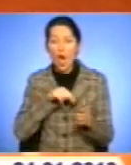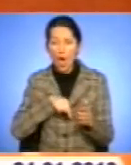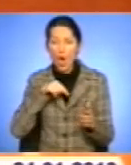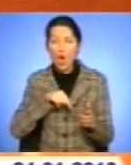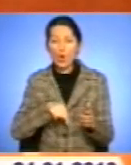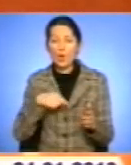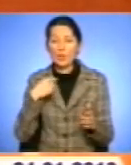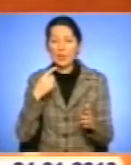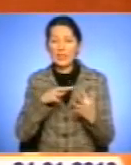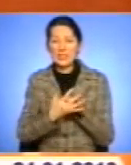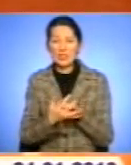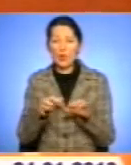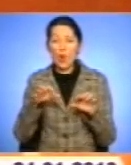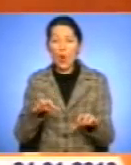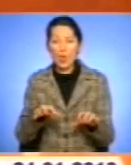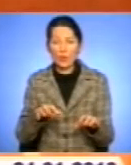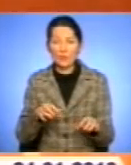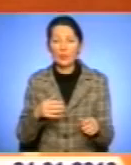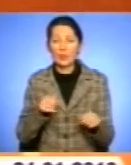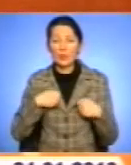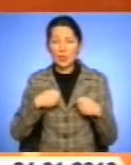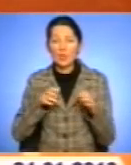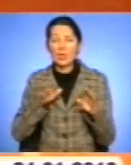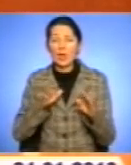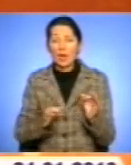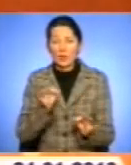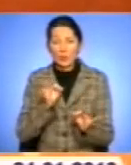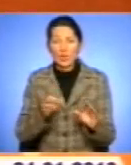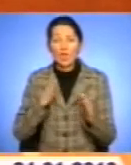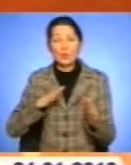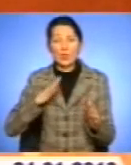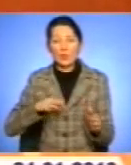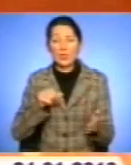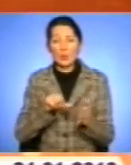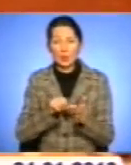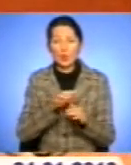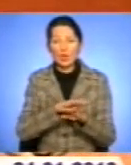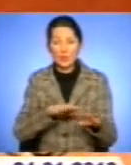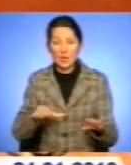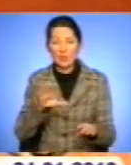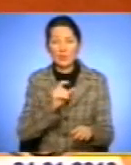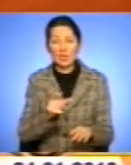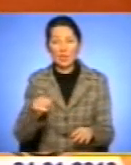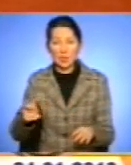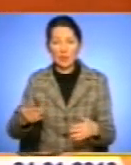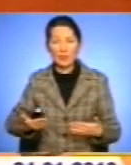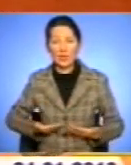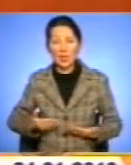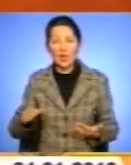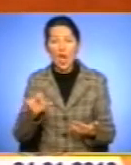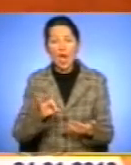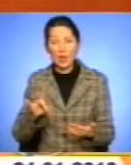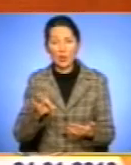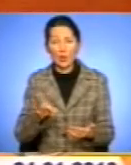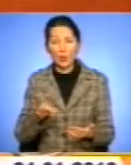районі. Сказав, що підтримуватиме малий і середній бізнес. Має намір особливу увагу приділити селу, у якому висока роль сільського